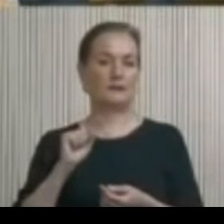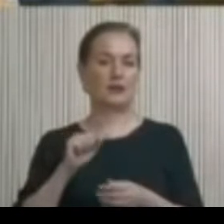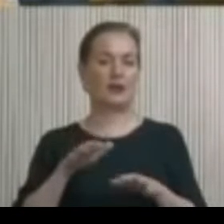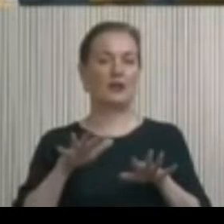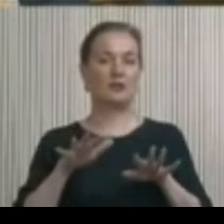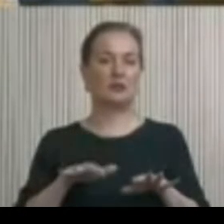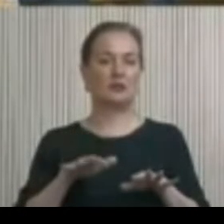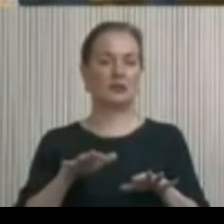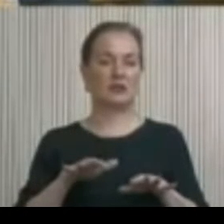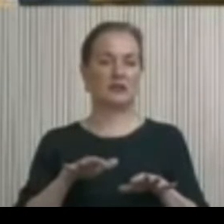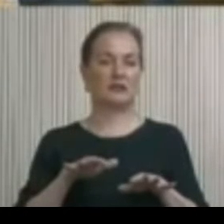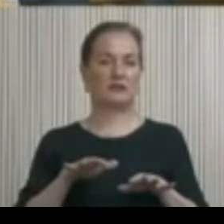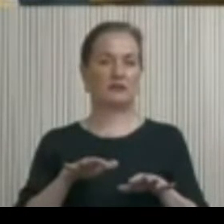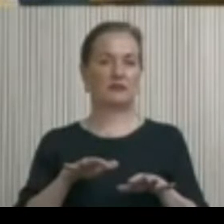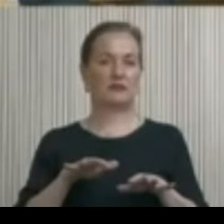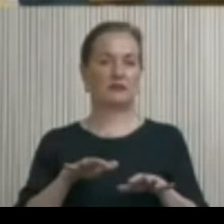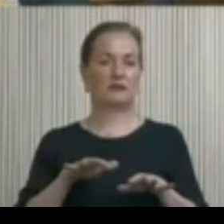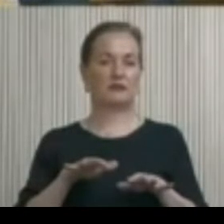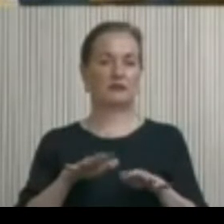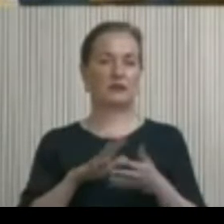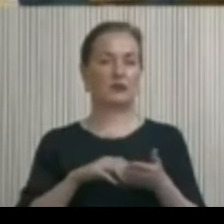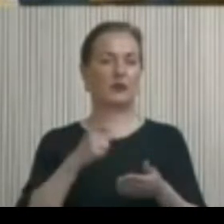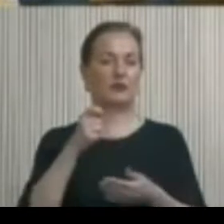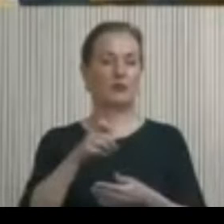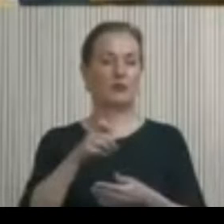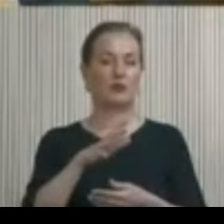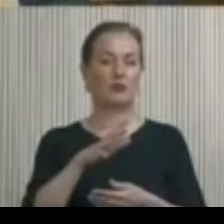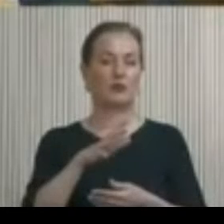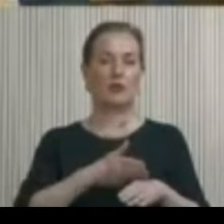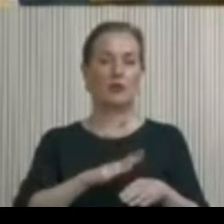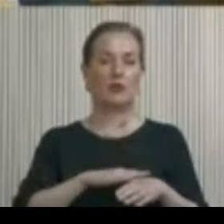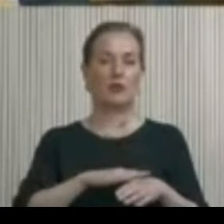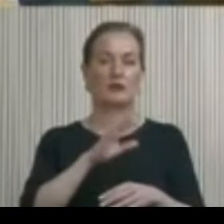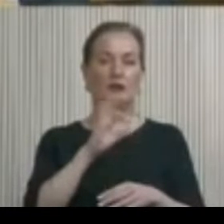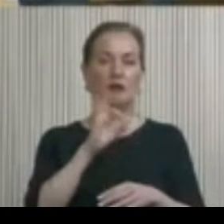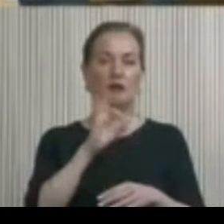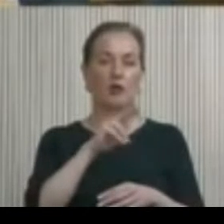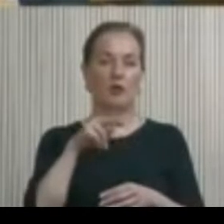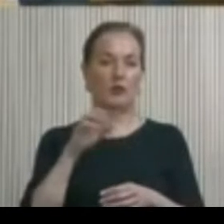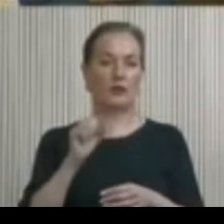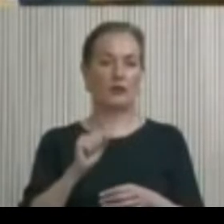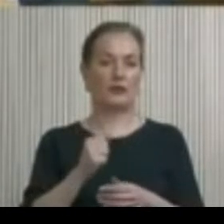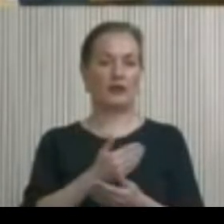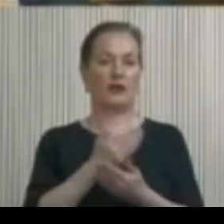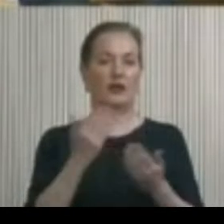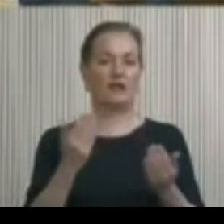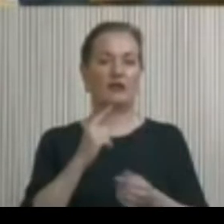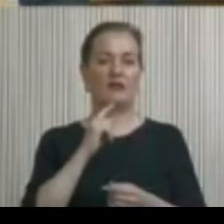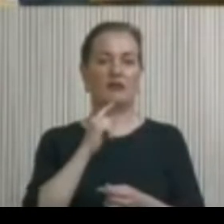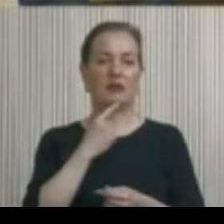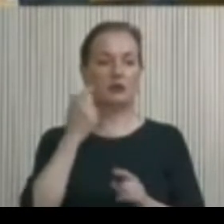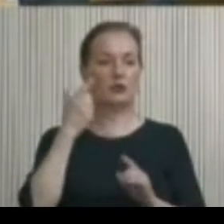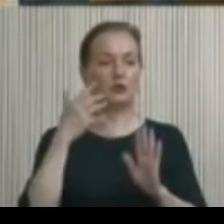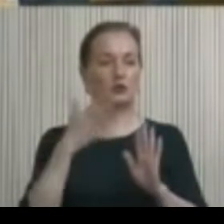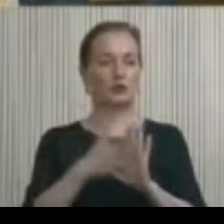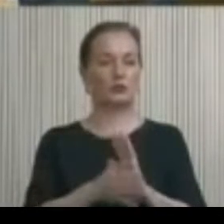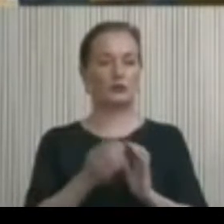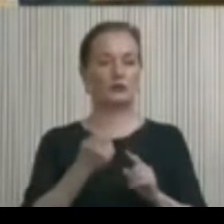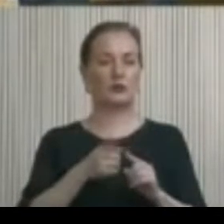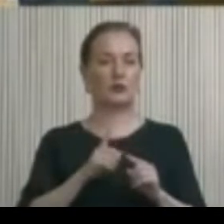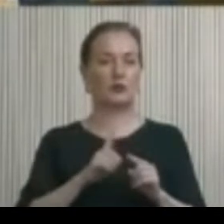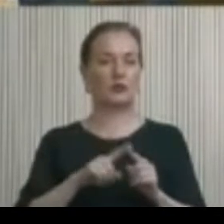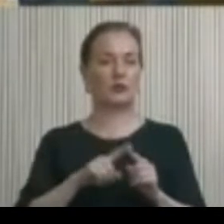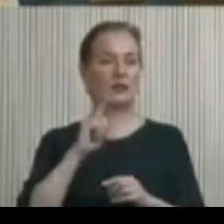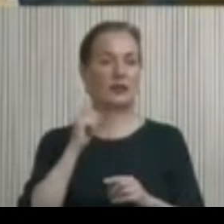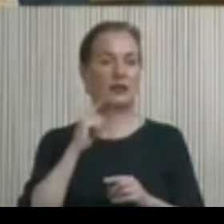що кінцевим подавачем була Полтавська обласна державна адміністрація. Вам важко зрозуміти, тому що ця